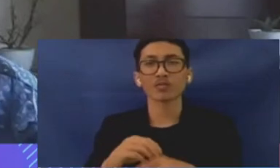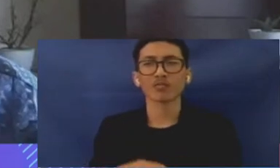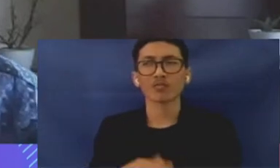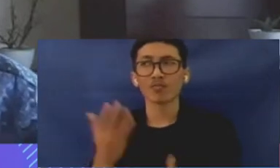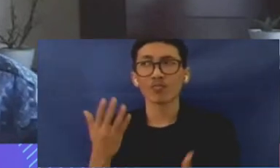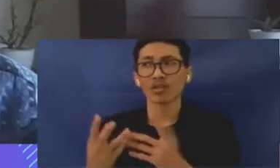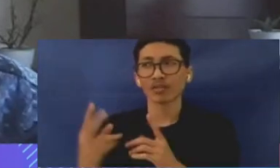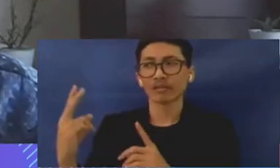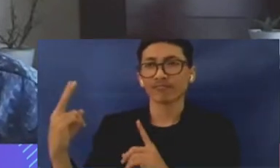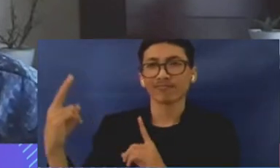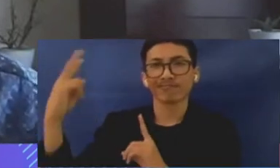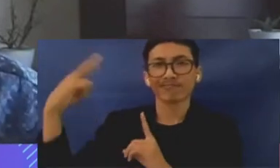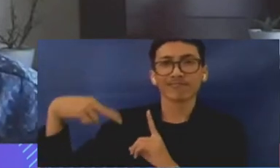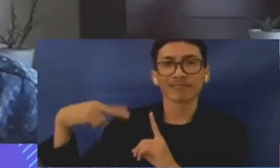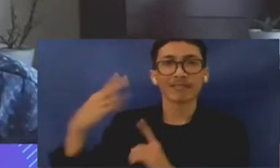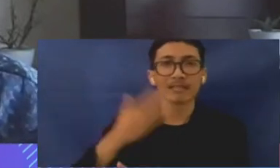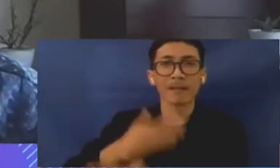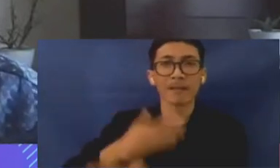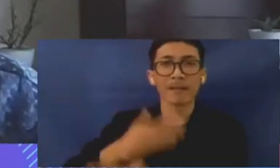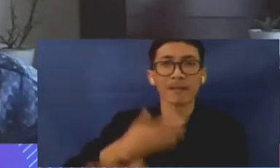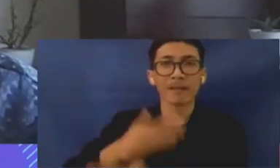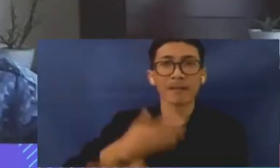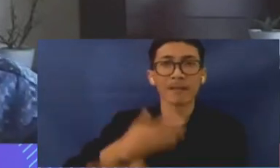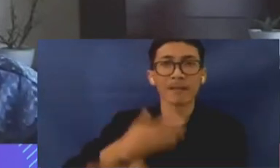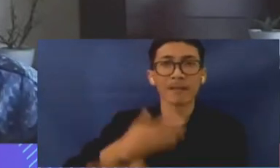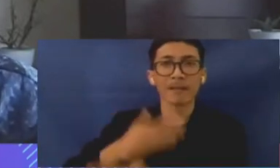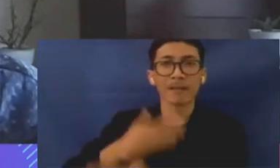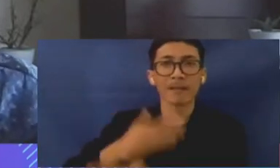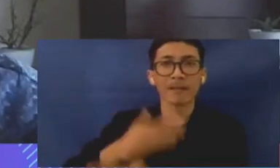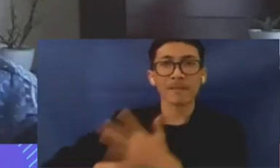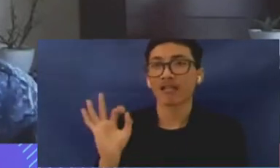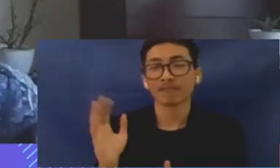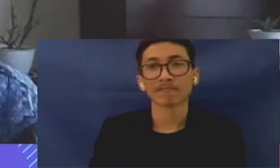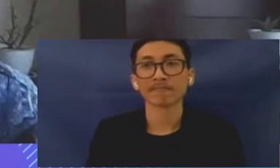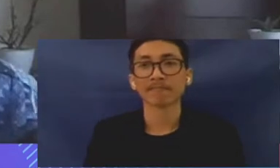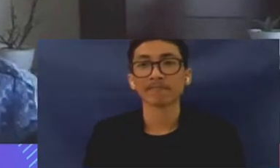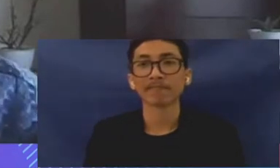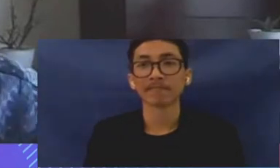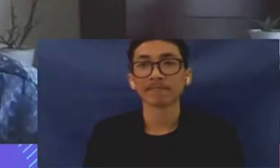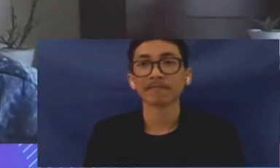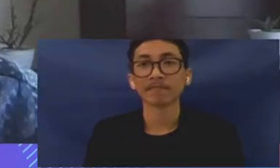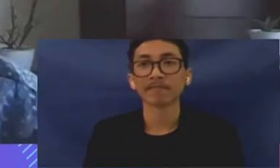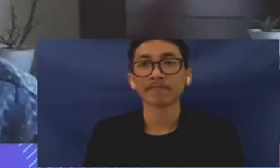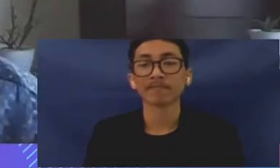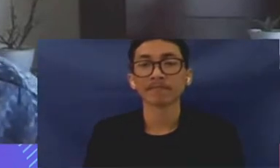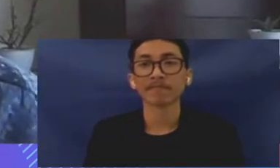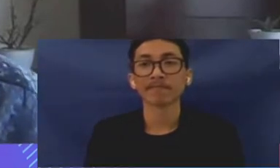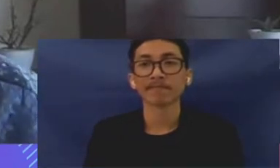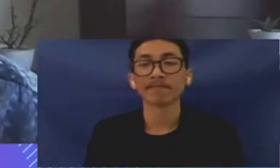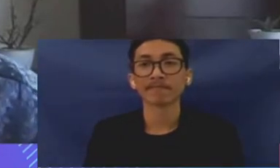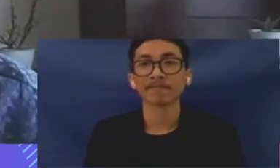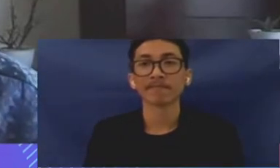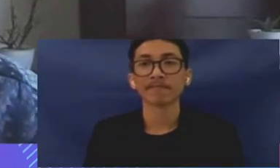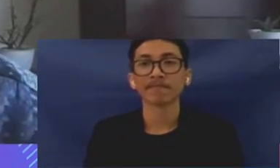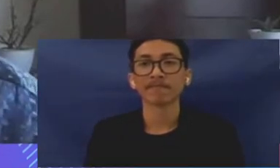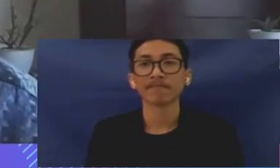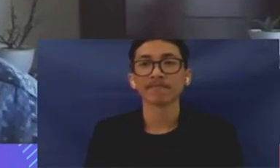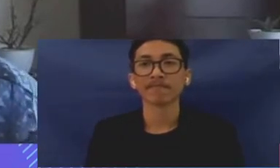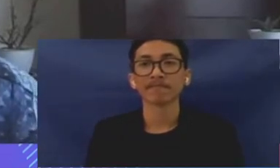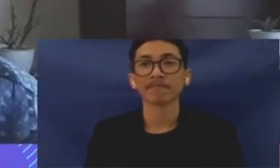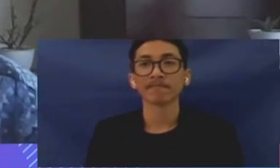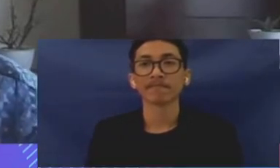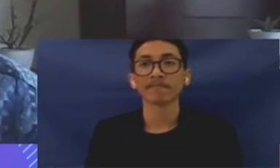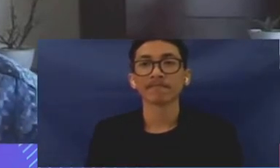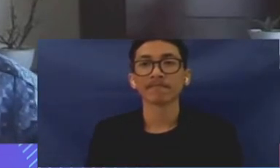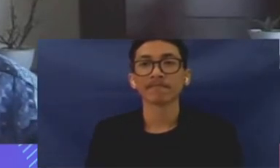sekarang, tapi itu masih ada. Itu disleksia, yaitu ketidakmampuan belajar. Karena